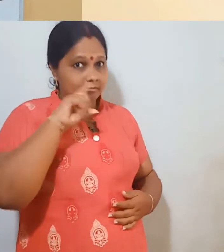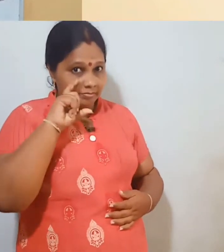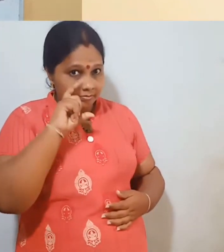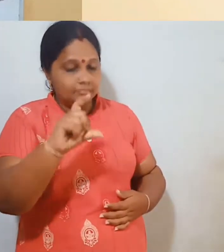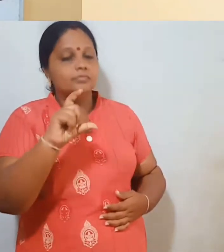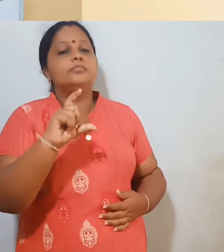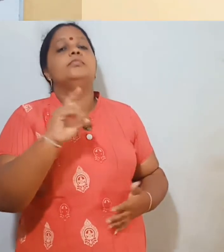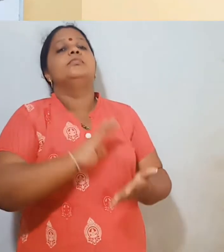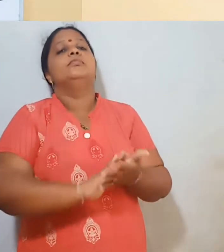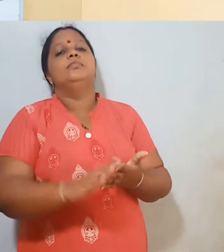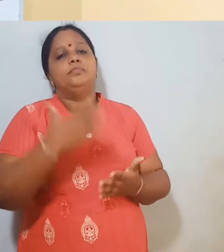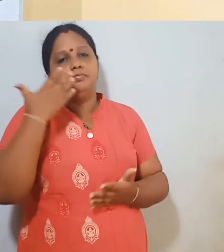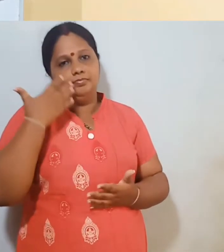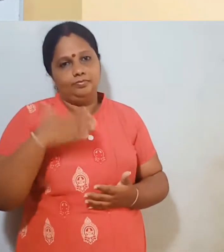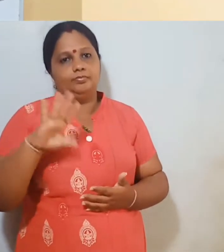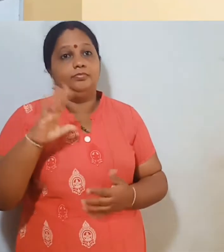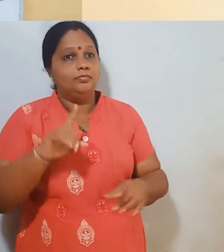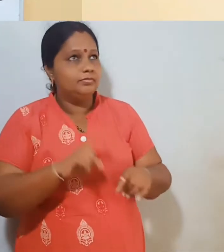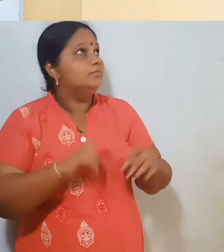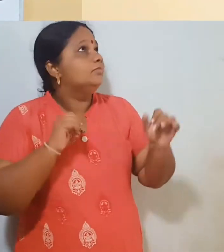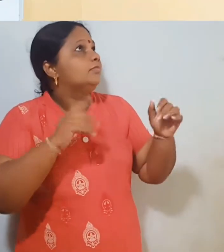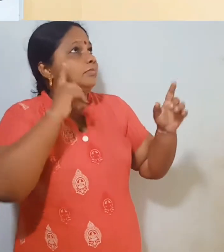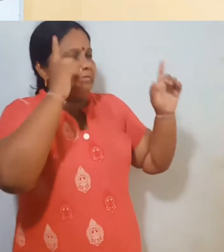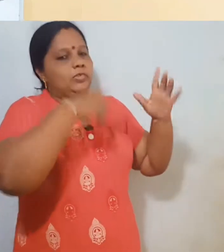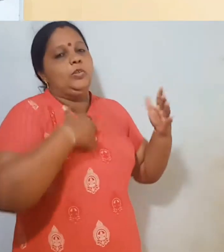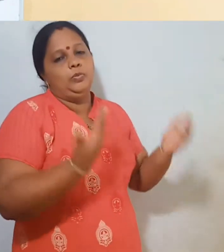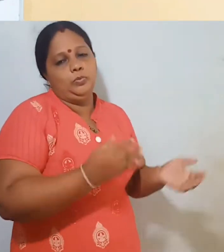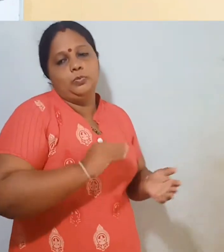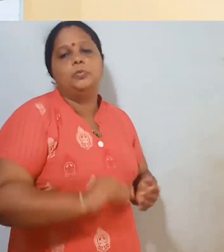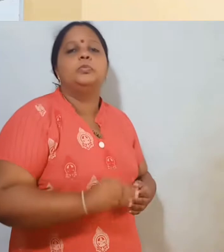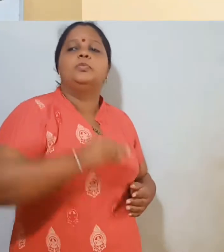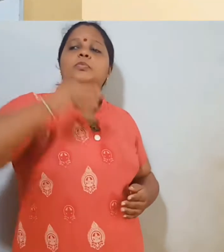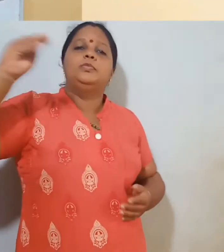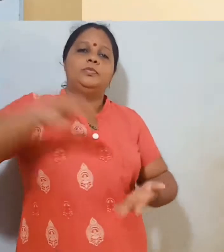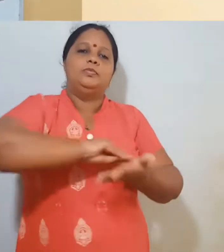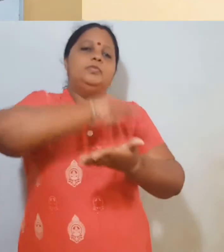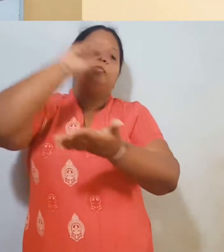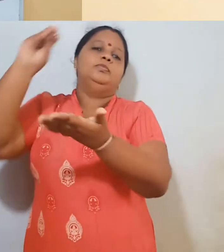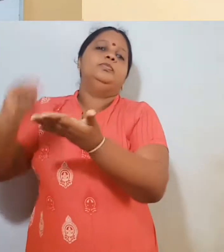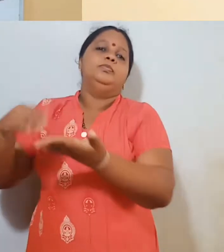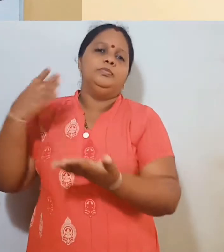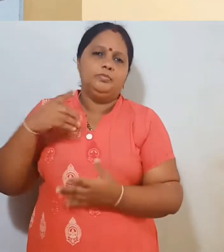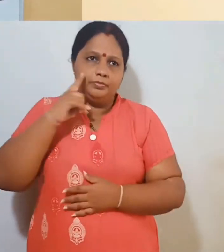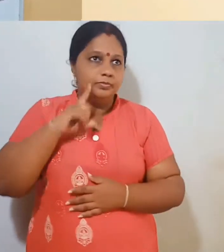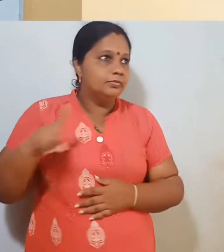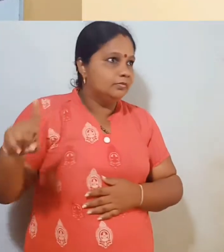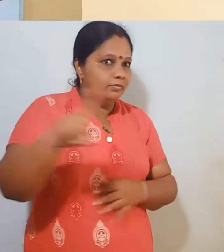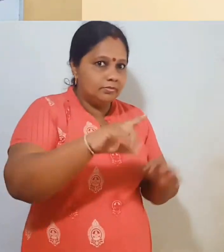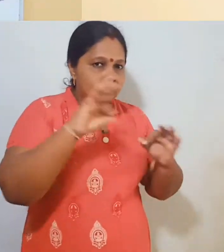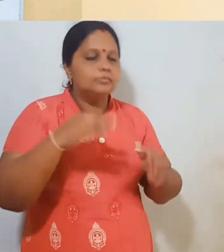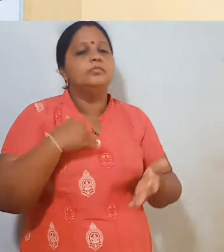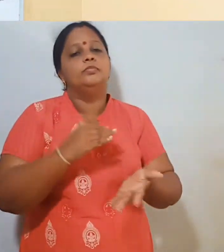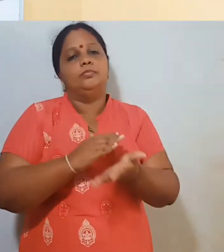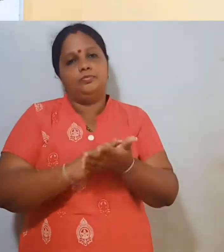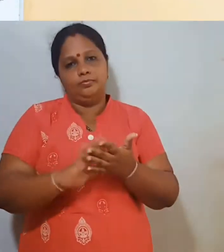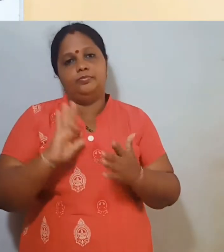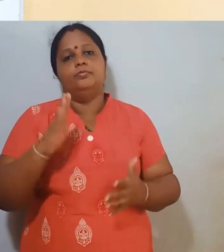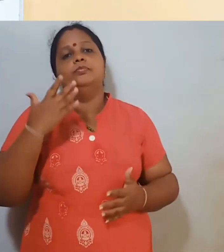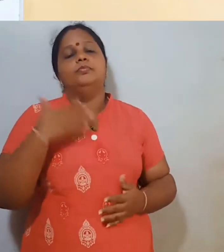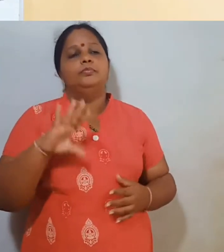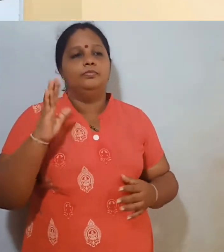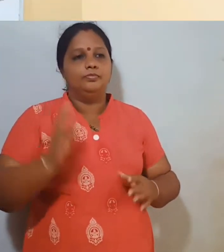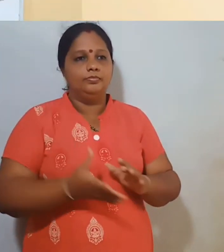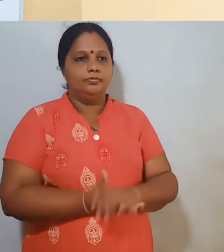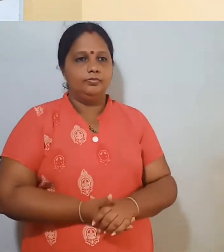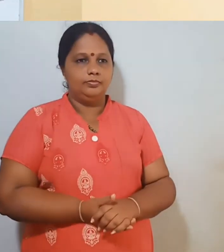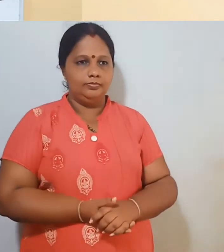அறிஞ்சு அதுக்கேற்ற மாதிரி நீங்க கிரியேட் பண்ண வேண்டும். ரைட்? அப்ப எல்லாம் ஒரு சேஃப்டியான விஷயமானதை நீங்க அங்க நிச்சயித்துக் கொள்ள